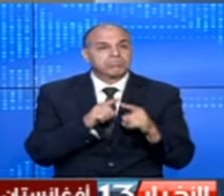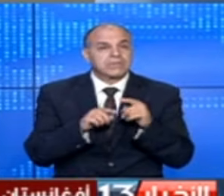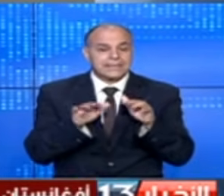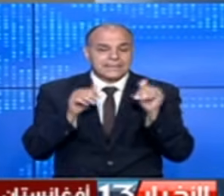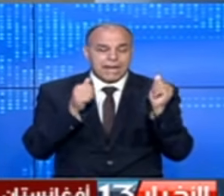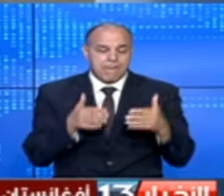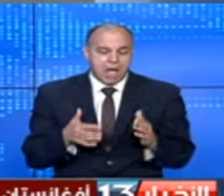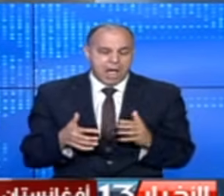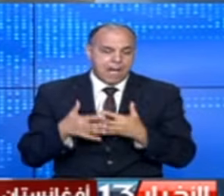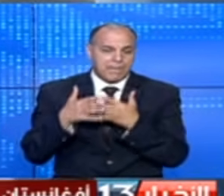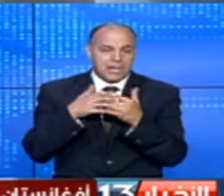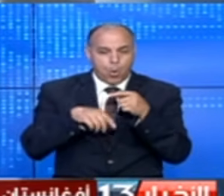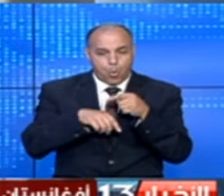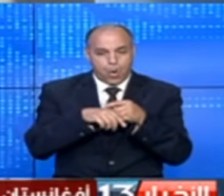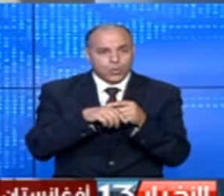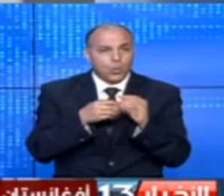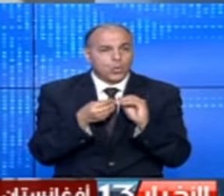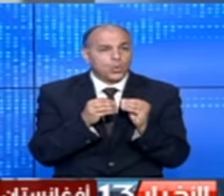للانسحاب الأمريكي في وقت